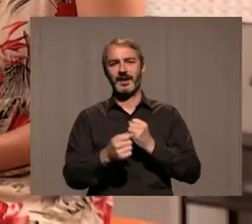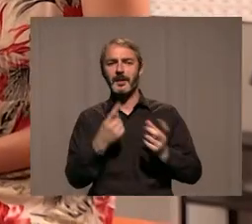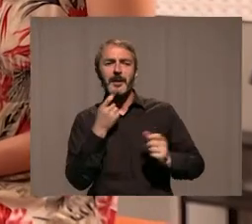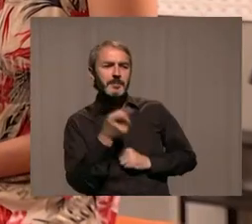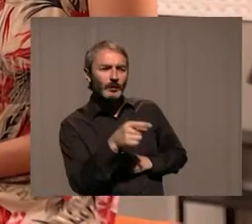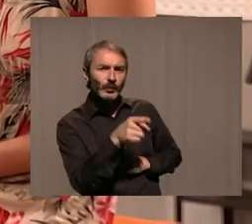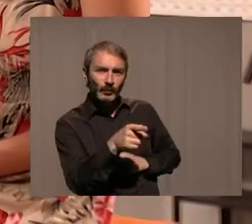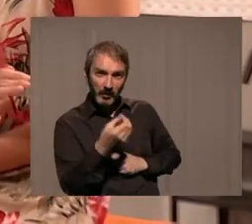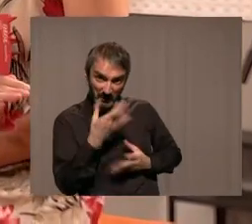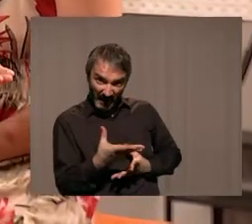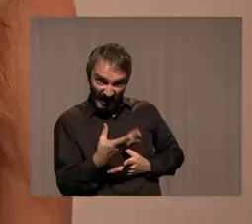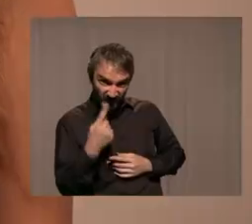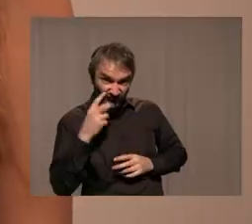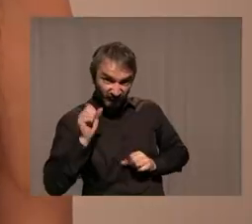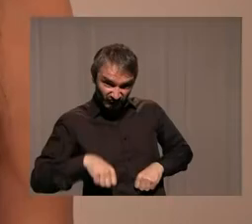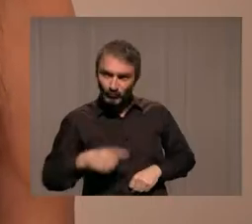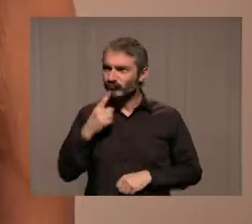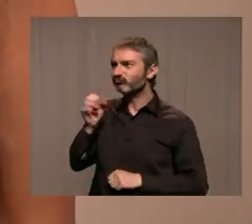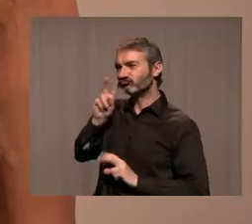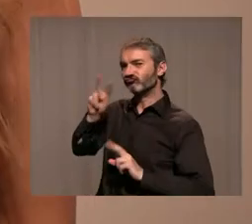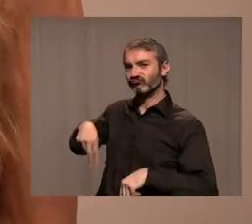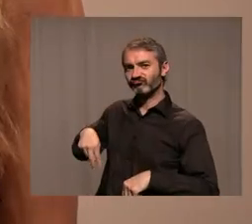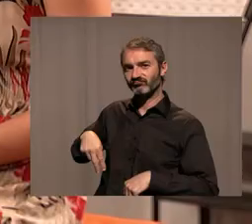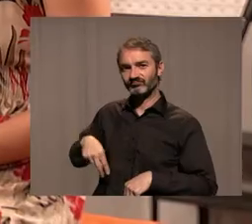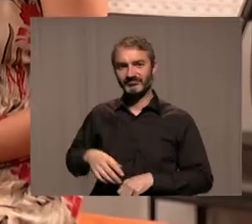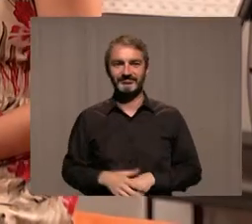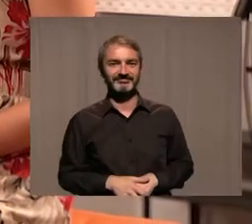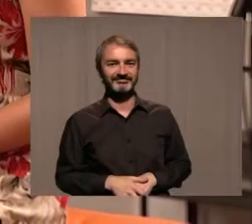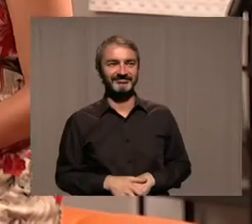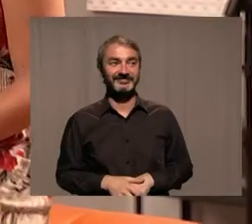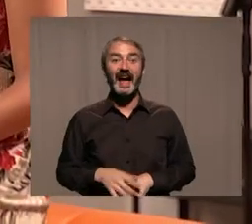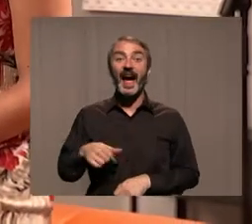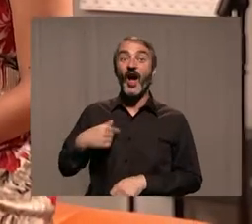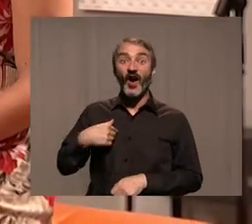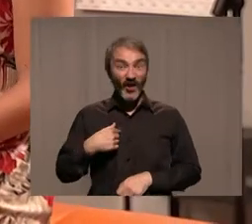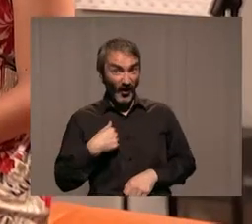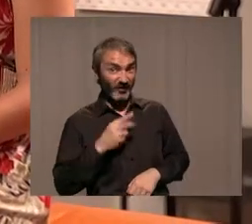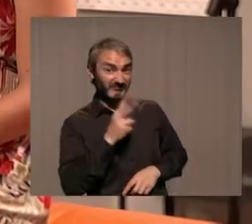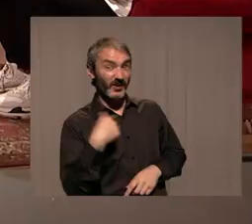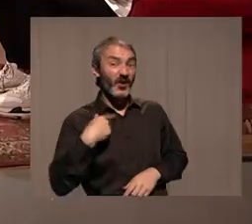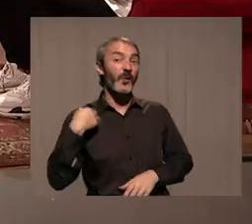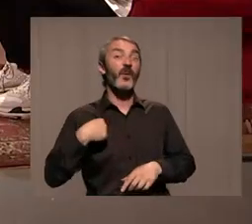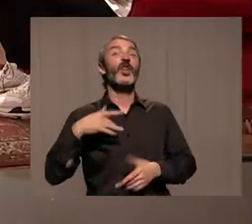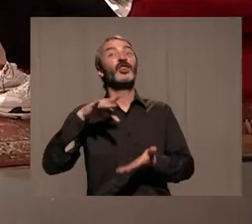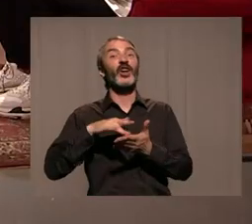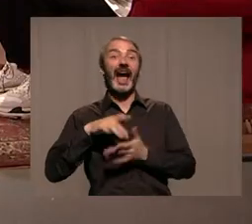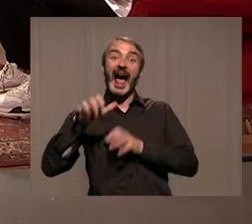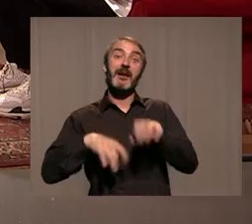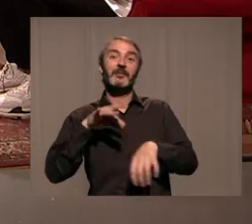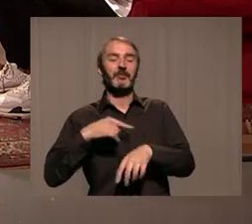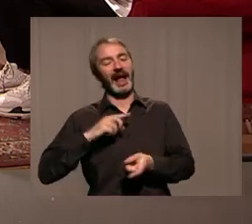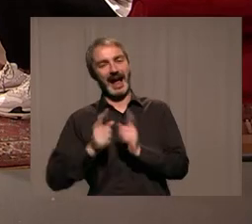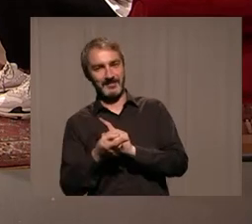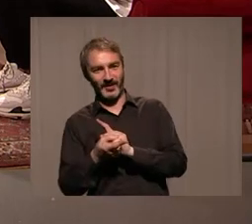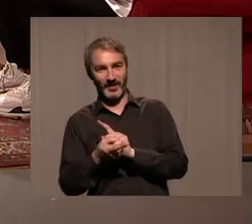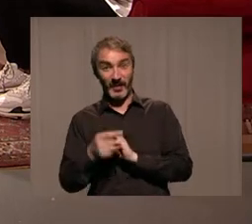vas fer bé? Sí, no m'arrepenteixo. T'imagines? Si no, quin moment més tens aquí, no, tu i jo, eh? No, vaig equivocar plenament. Havia de fer veterinària, però, de fet. Hauria estat bé, perquè